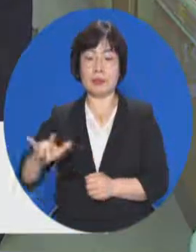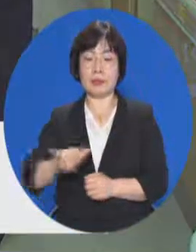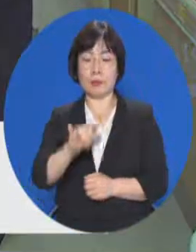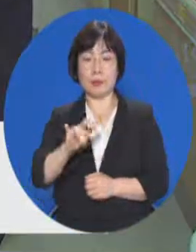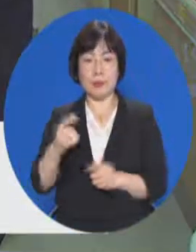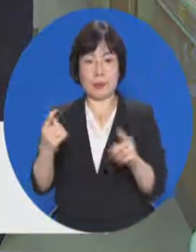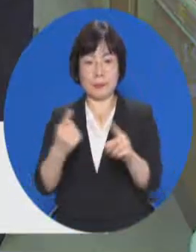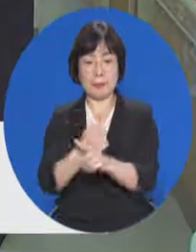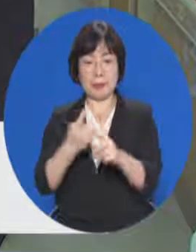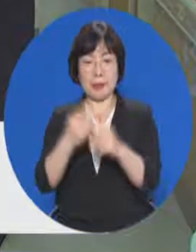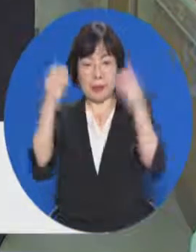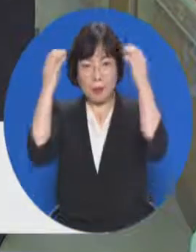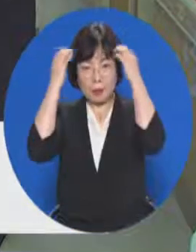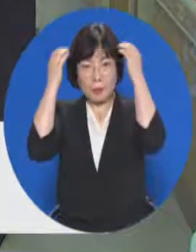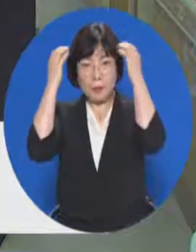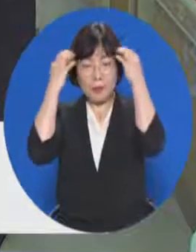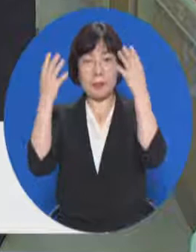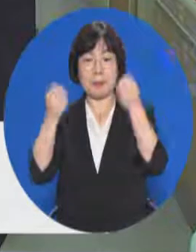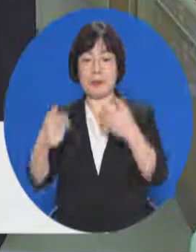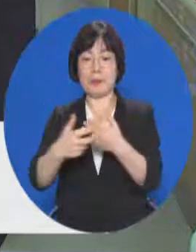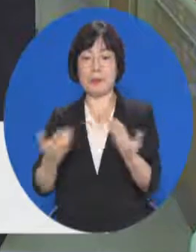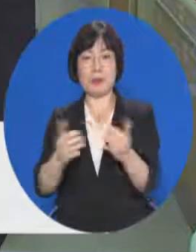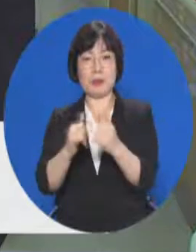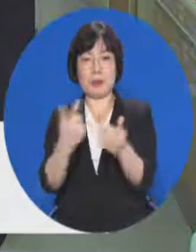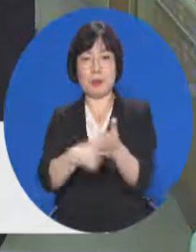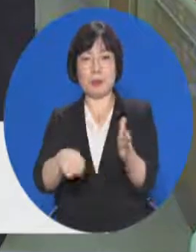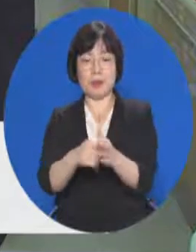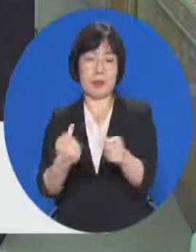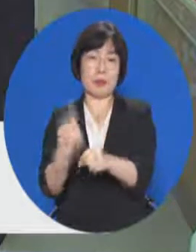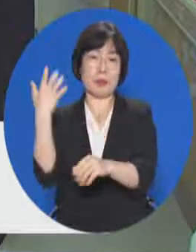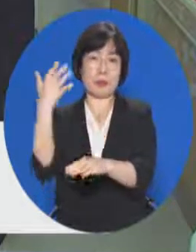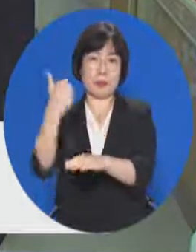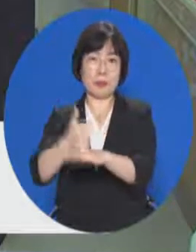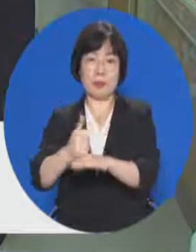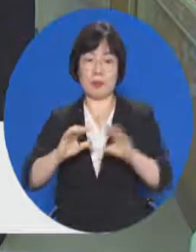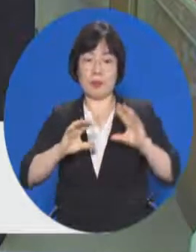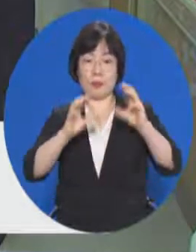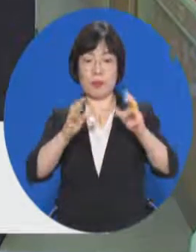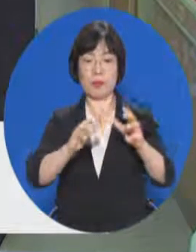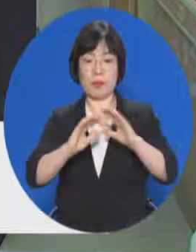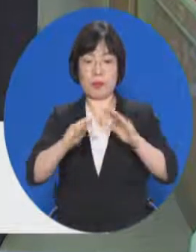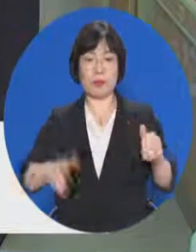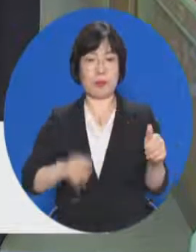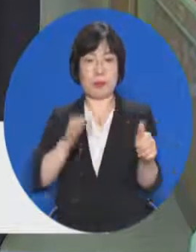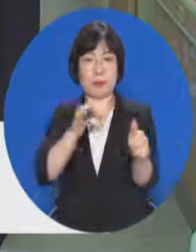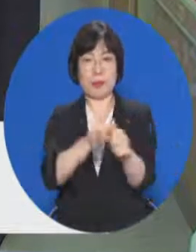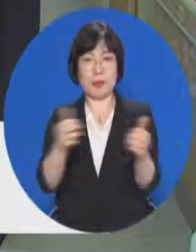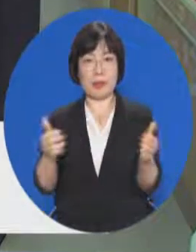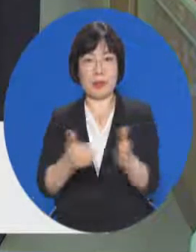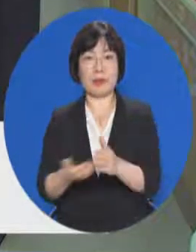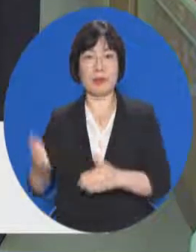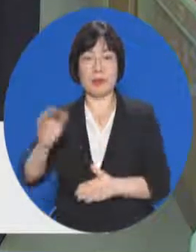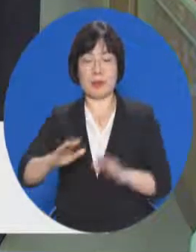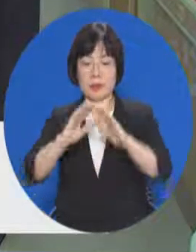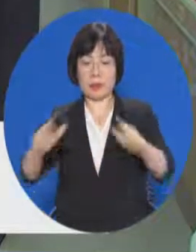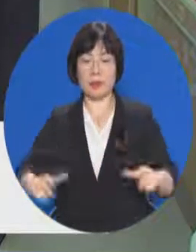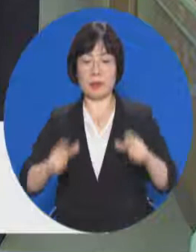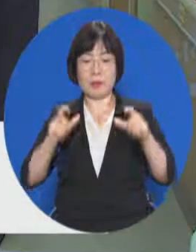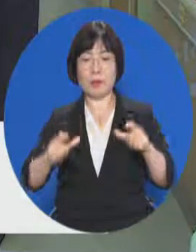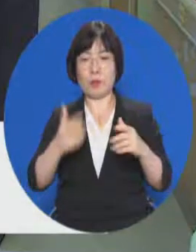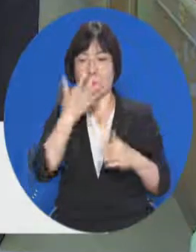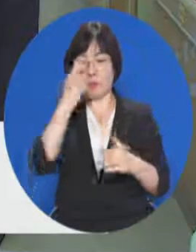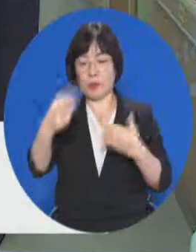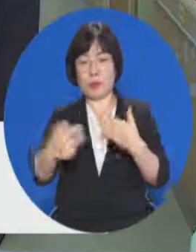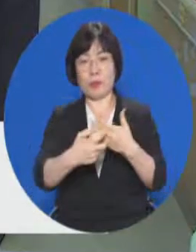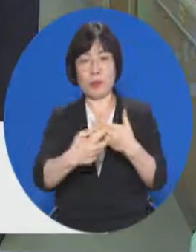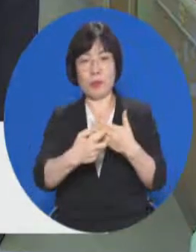코로나19에 맞서 사투를 벌이고 있는 의료진을 위해 지난해 말 정부가 격려금을 지원했습니다. 그런데 지역 전담기관인